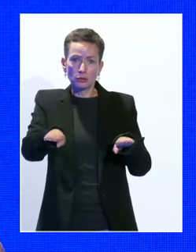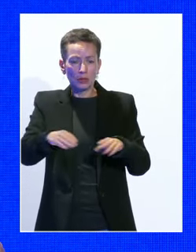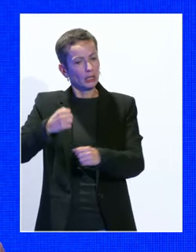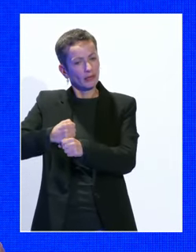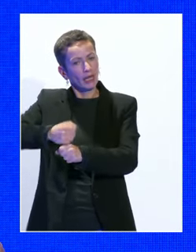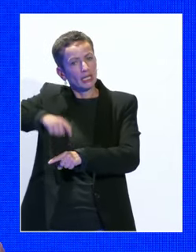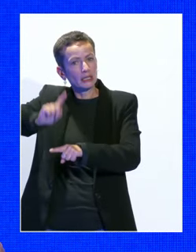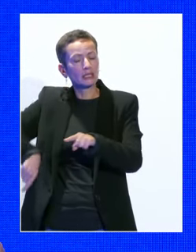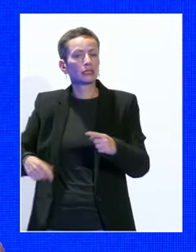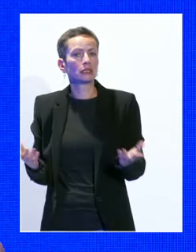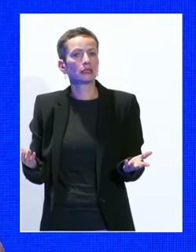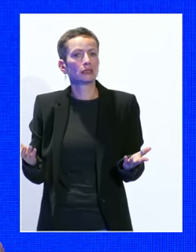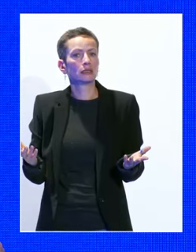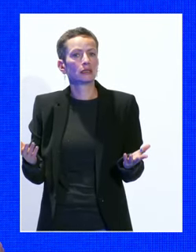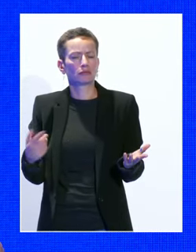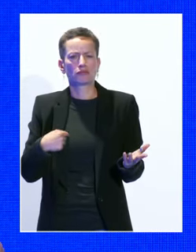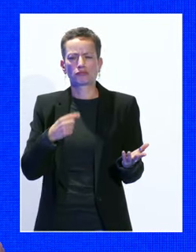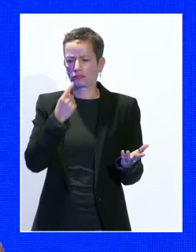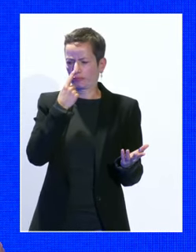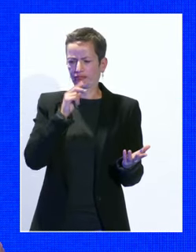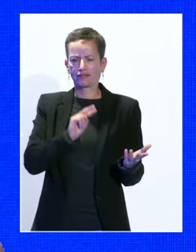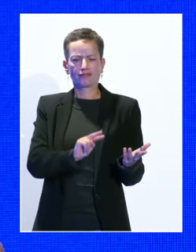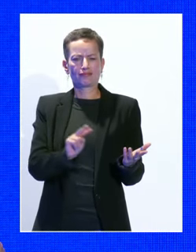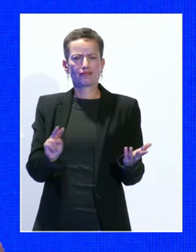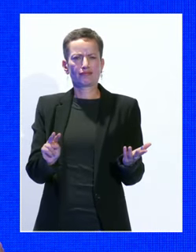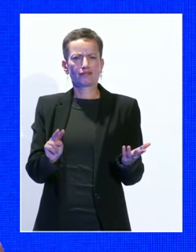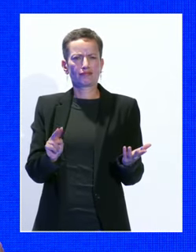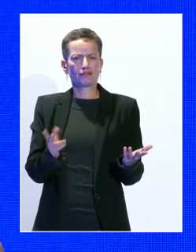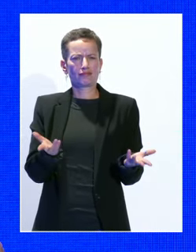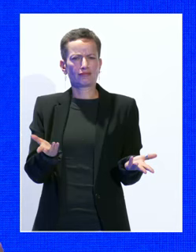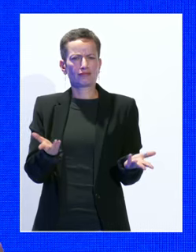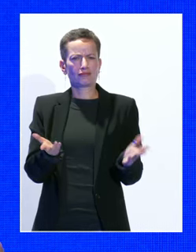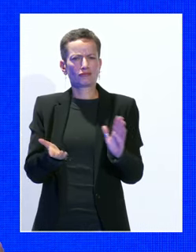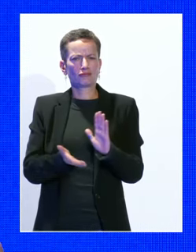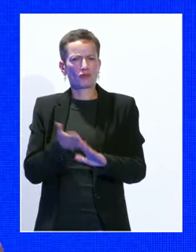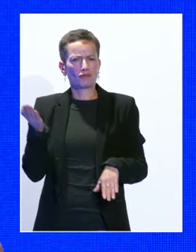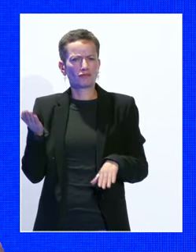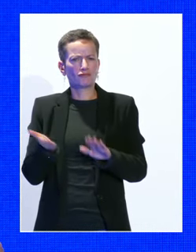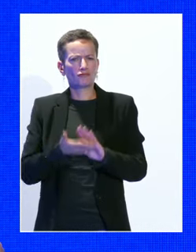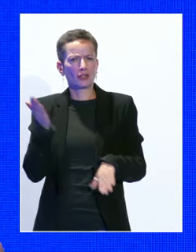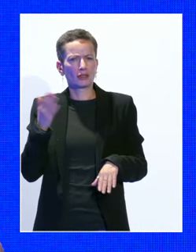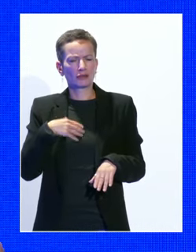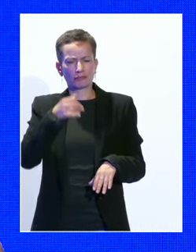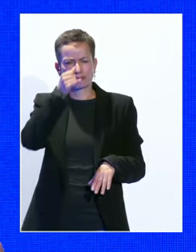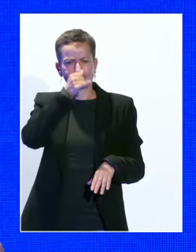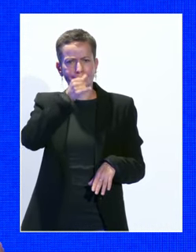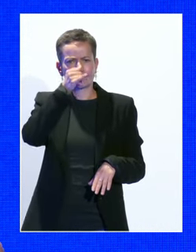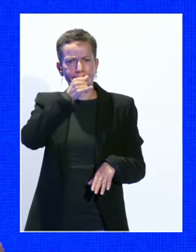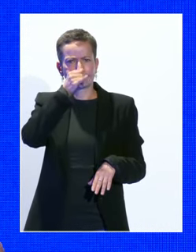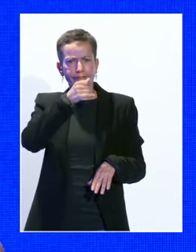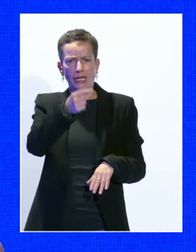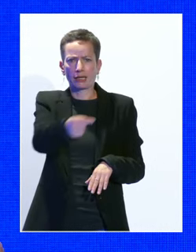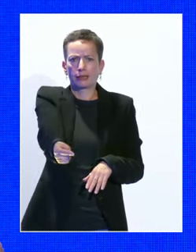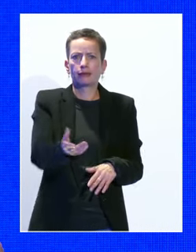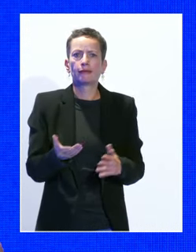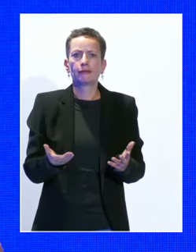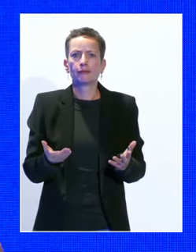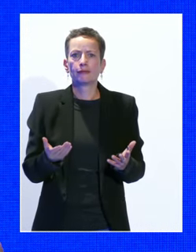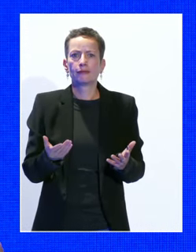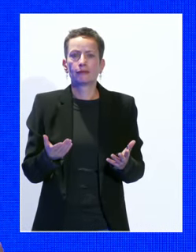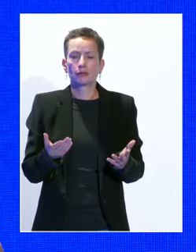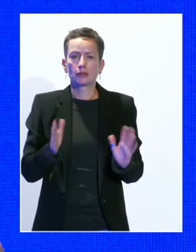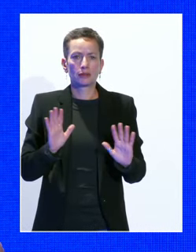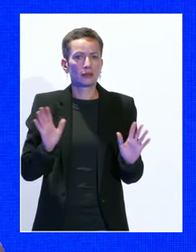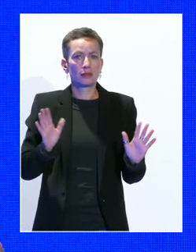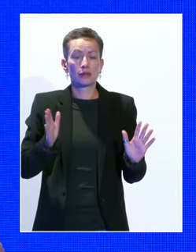travailler. Je trouve ça sauvage et absurde et nuisible. Je pense que